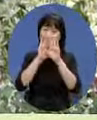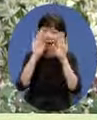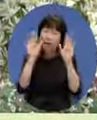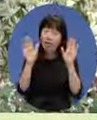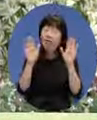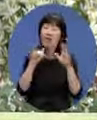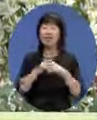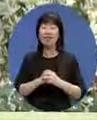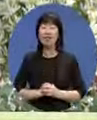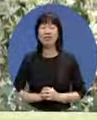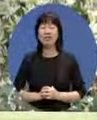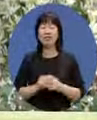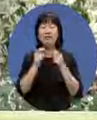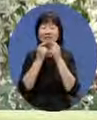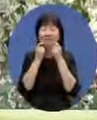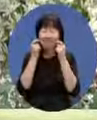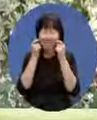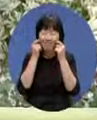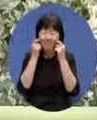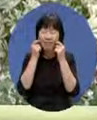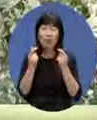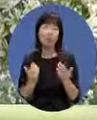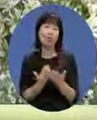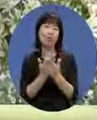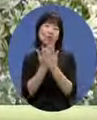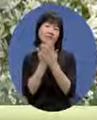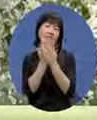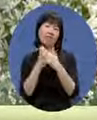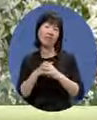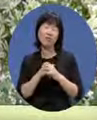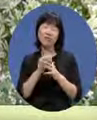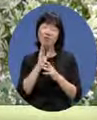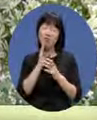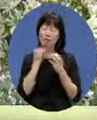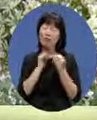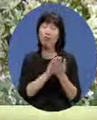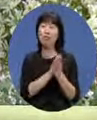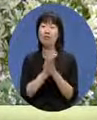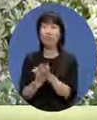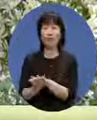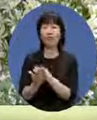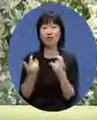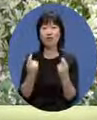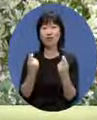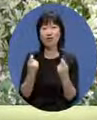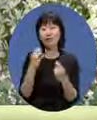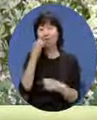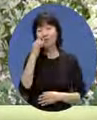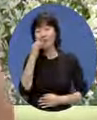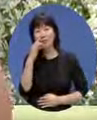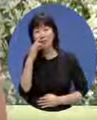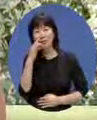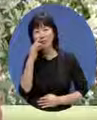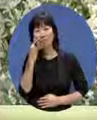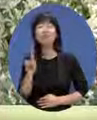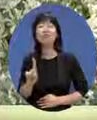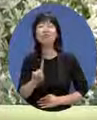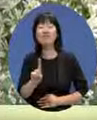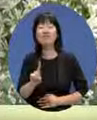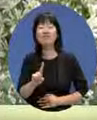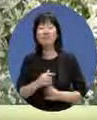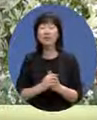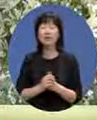밝아지고네 웃는 얼굴도 훨씬 좋아 보이시고 정말 많은 변화가 있었는지 궁금한데요 머님 아